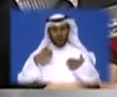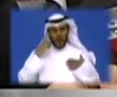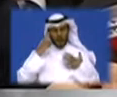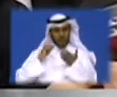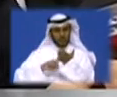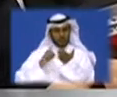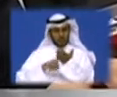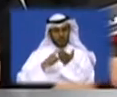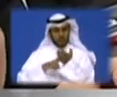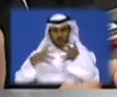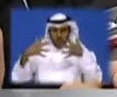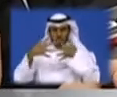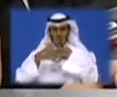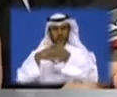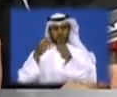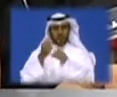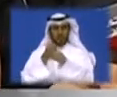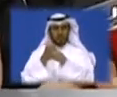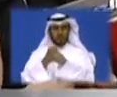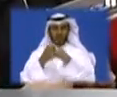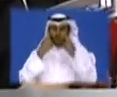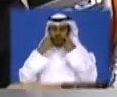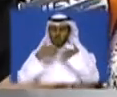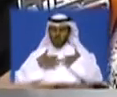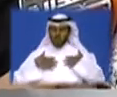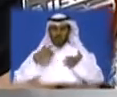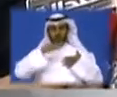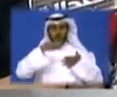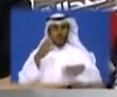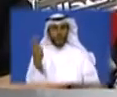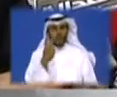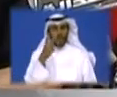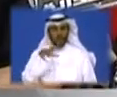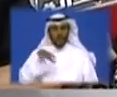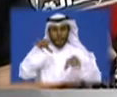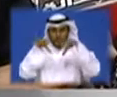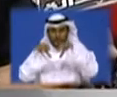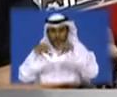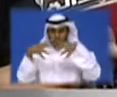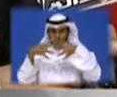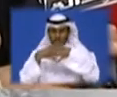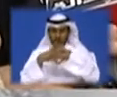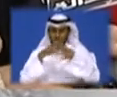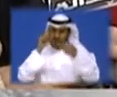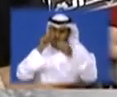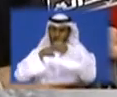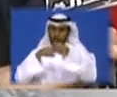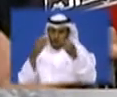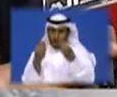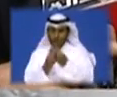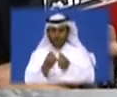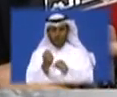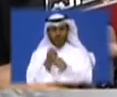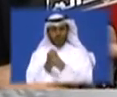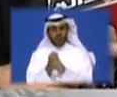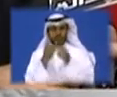بين المجتمعين وهي قاعدة الاستقرار الحقيقية بين كل بلدين يكون من خلال مجلس النواب، لأنه بيت